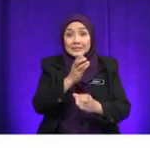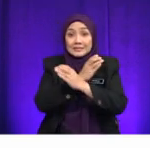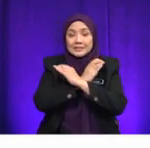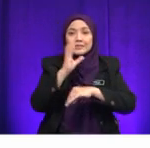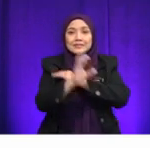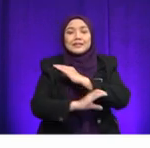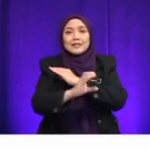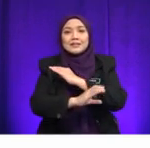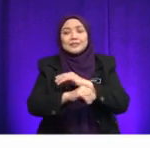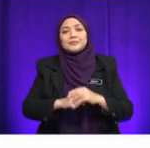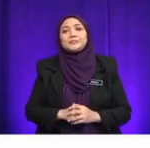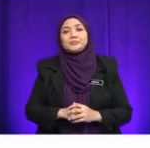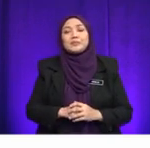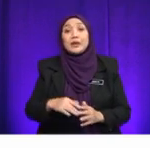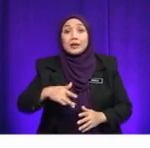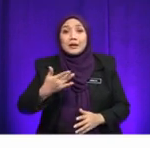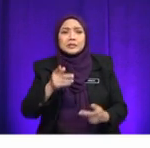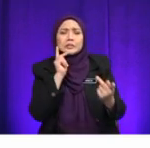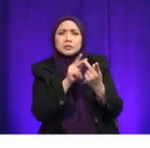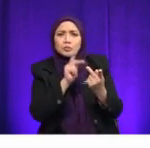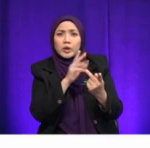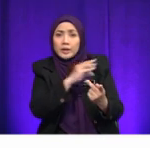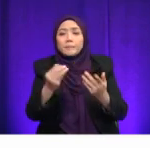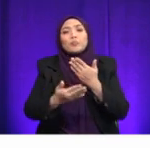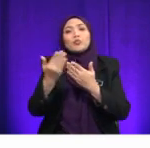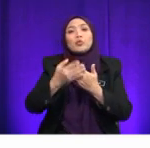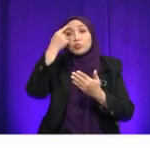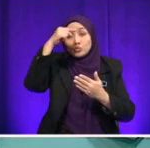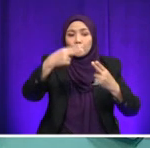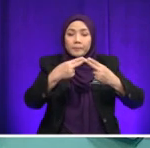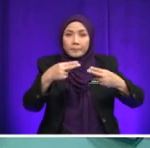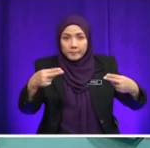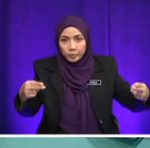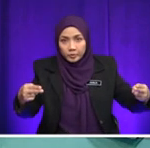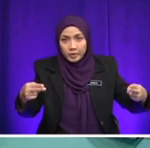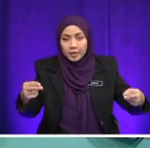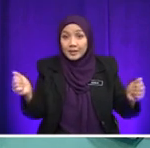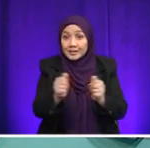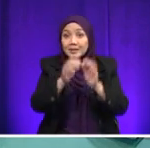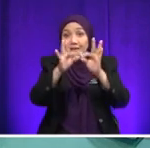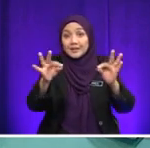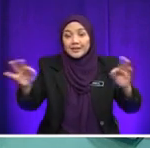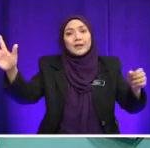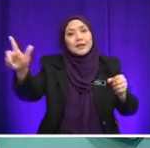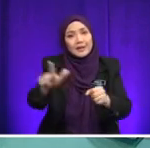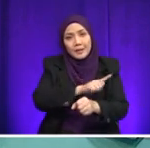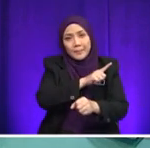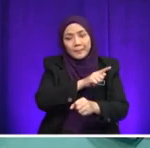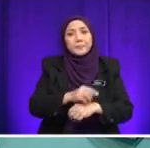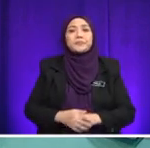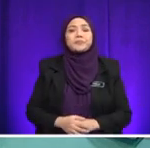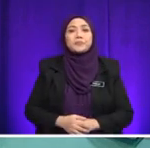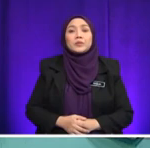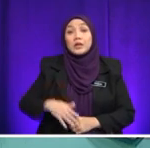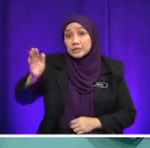yang murid-murid rasa sesuai ataupun mudah untuk di Hurairah dengan lengkap Oke jadi sebelum kita